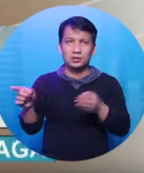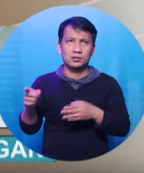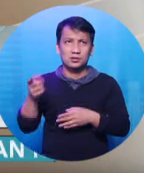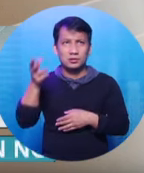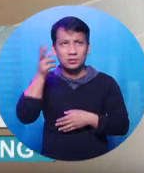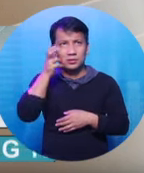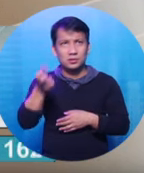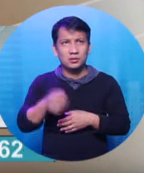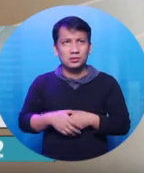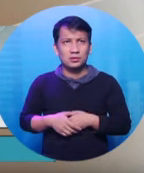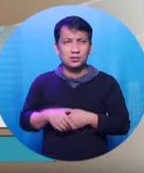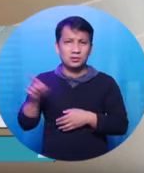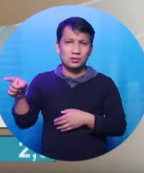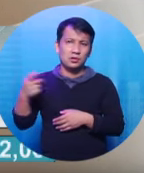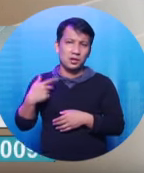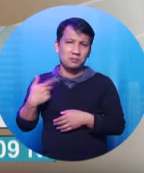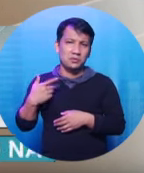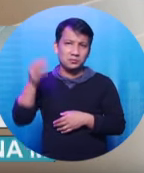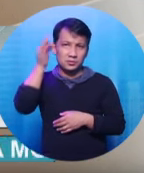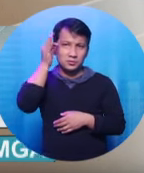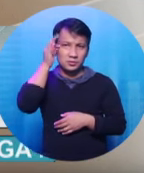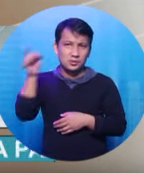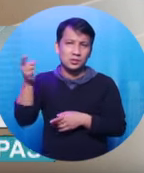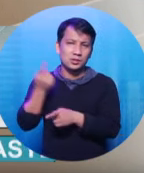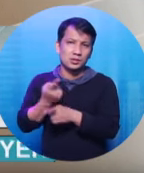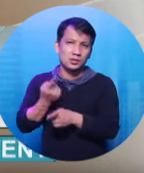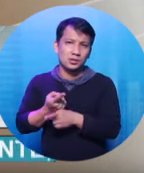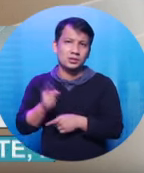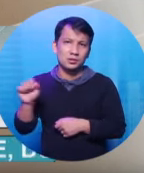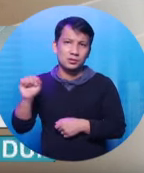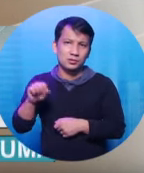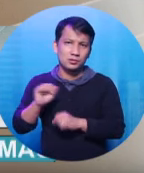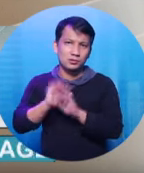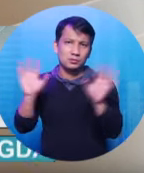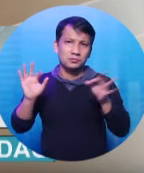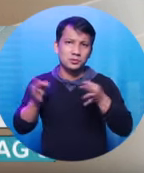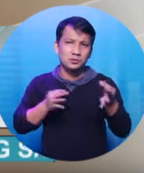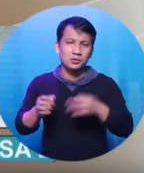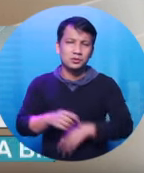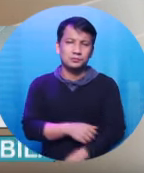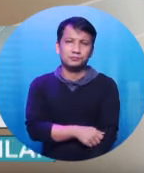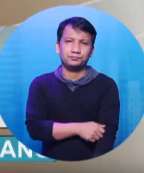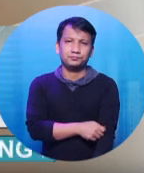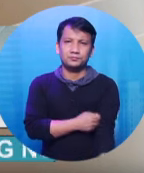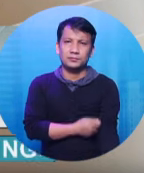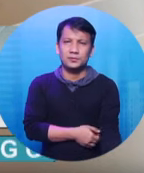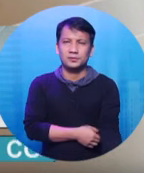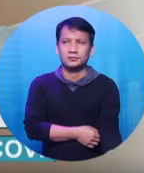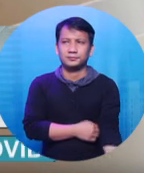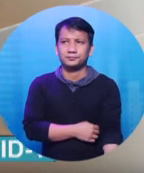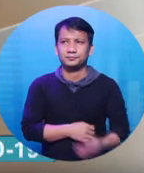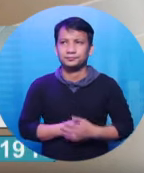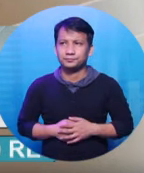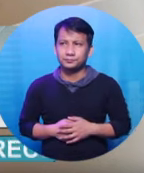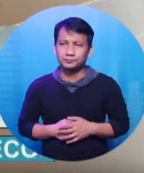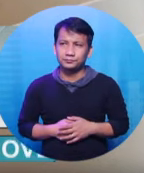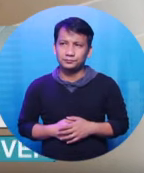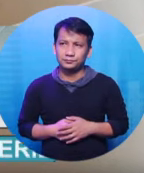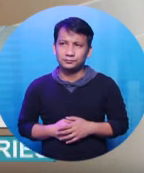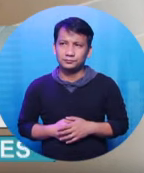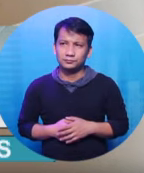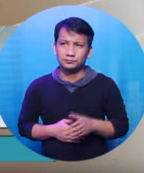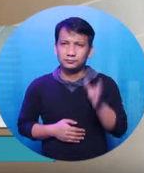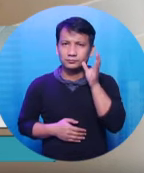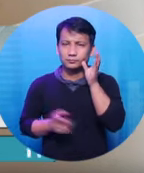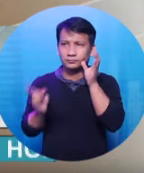Narinig niyo po, may point po doon si Sir Fitz, Ma'am Carla. Yes, 2010. Yes, very much. Pero, kumbaga, Fitz? Ito pa, Sir Rafi. Sorry, Carla,